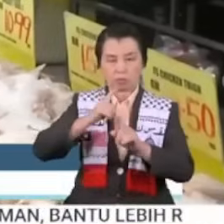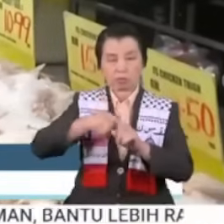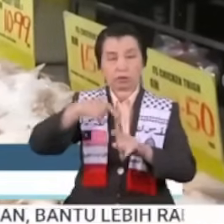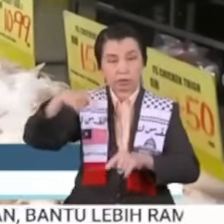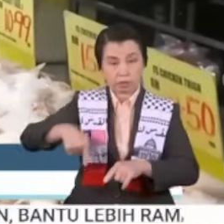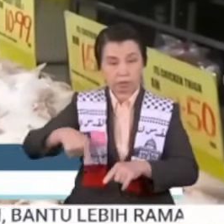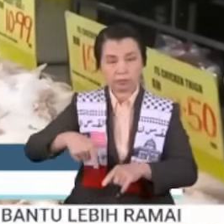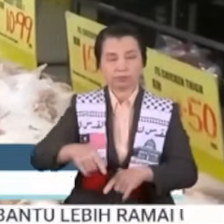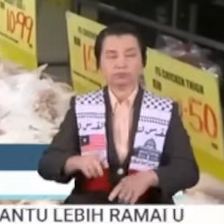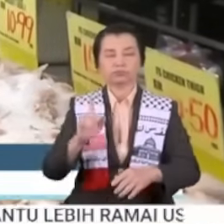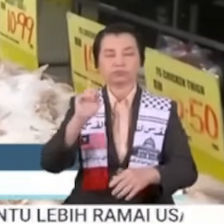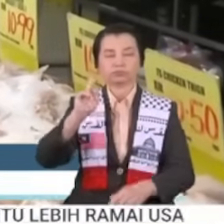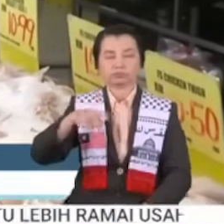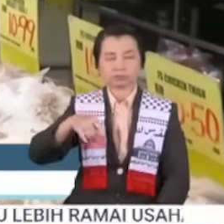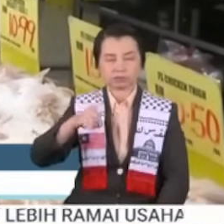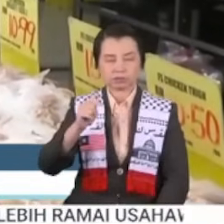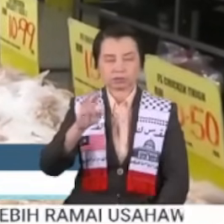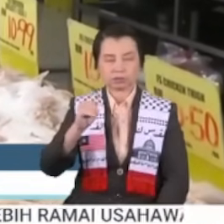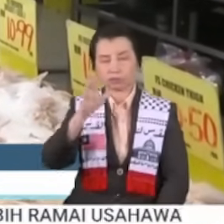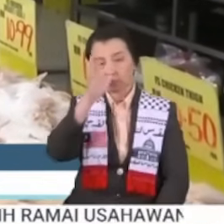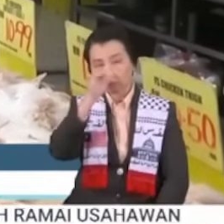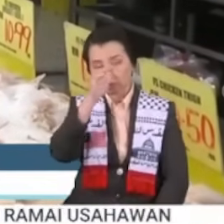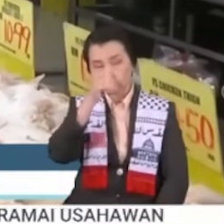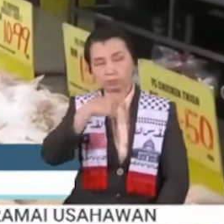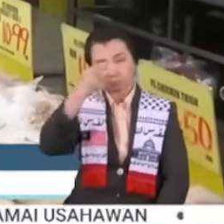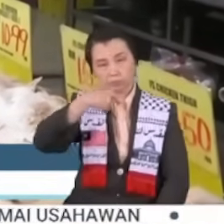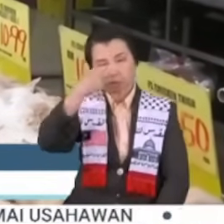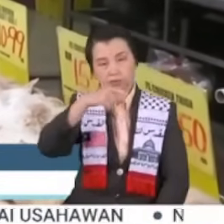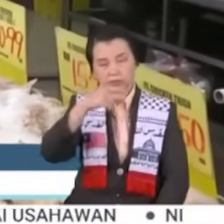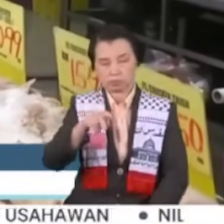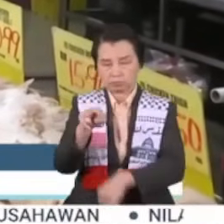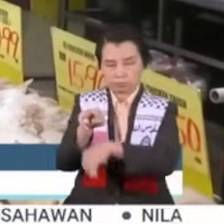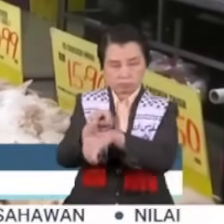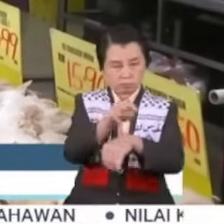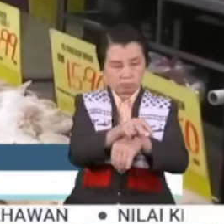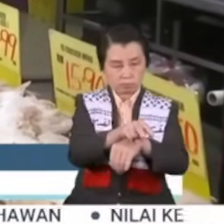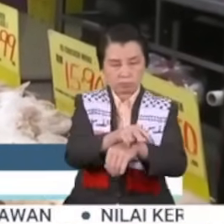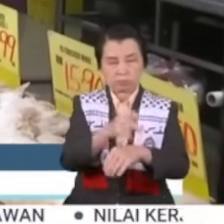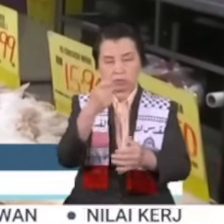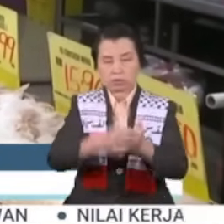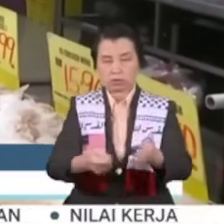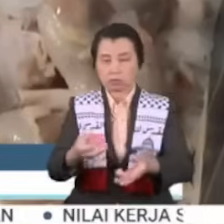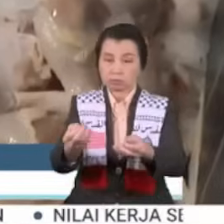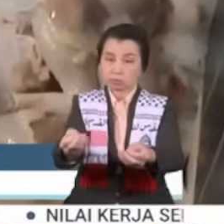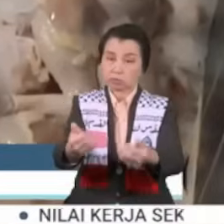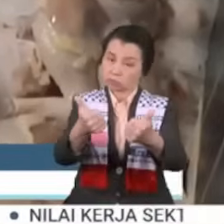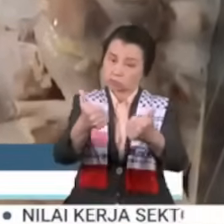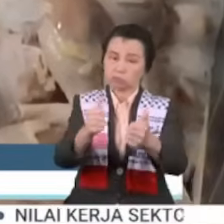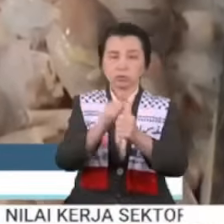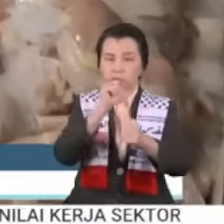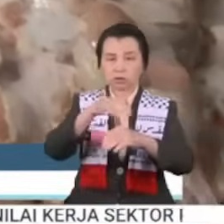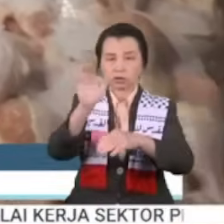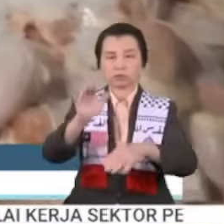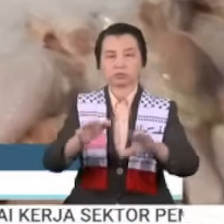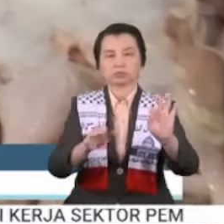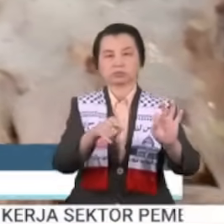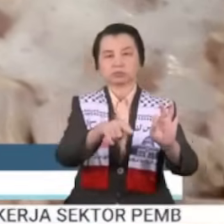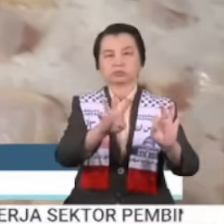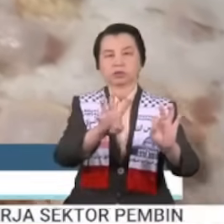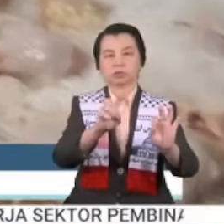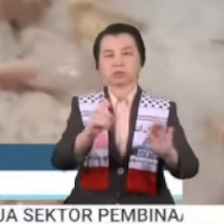menurut timbalan pengarah kpdn Melaka Rohimi Mohamad Zawawi pemantauan mendapati ditawarkan tidak melebihi